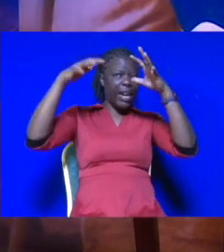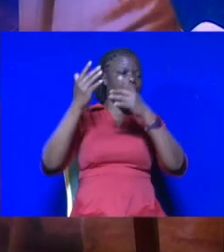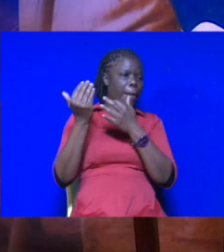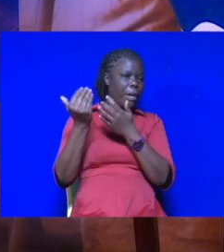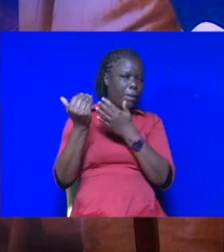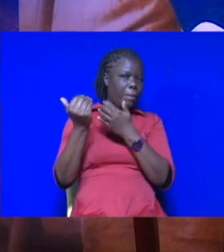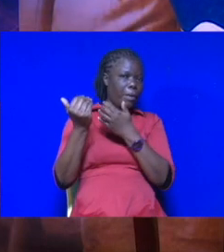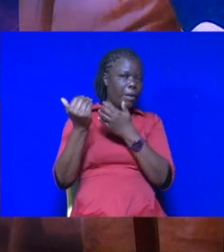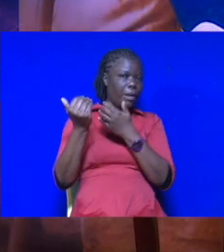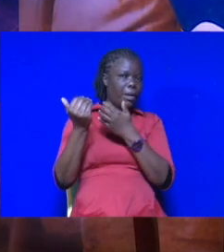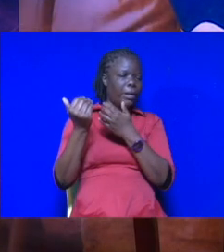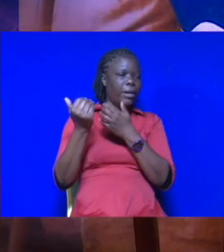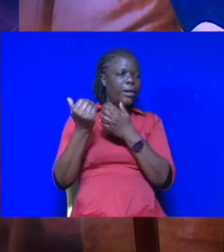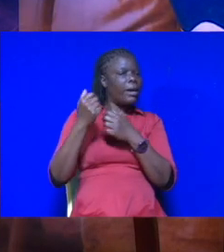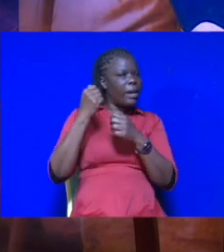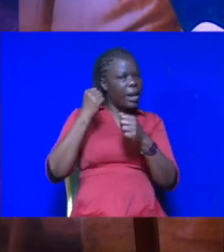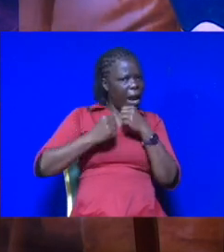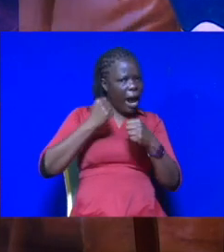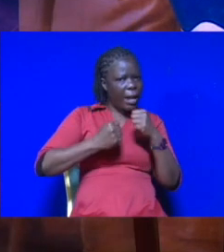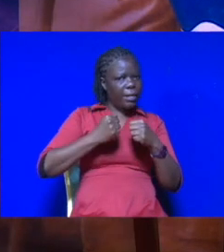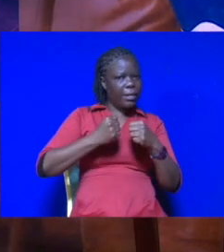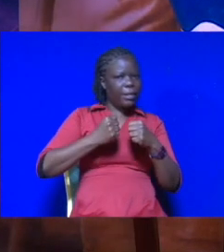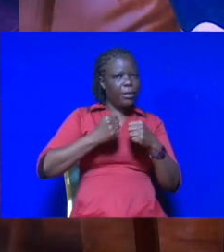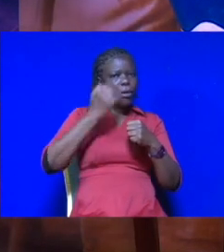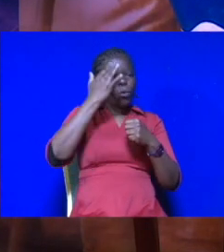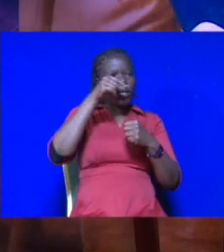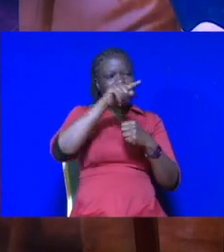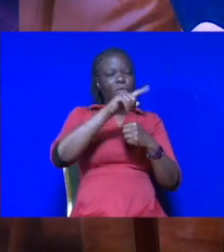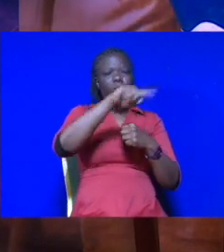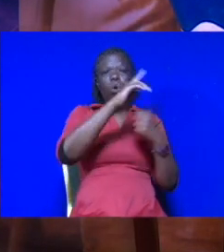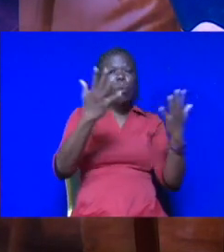kunyesha. Kimbia. Kwa nini aende kuomba?